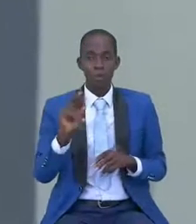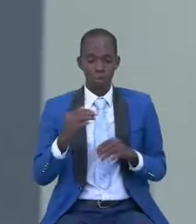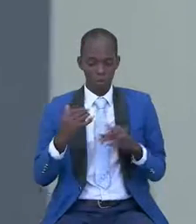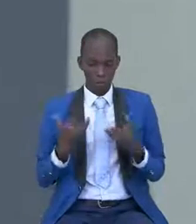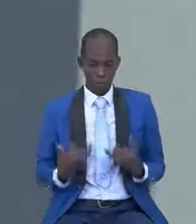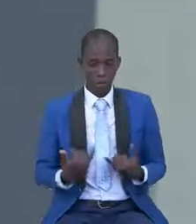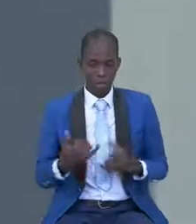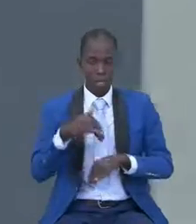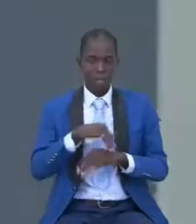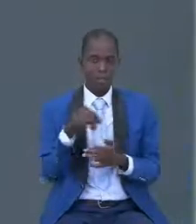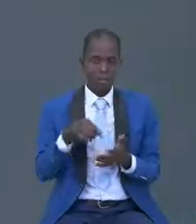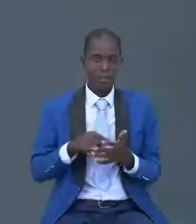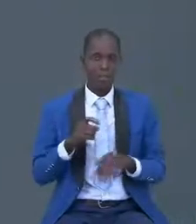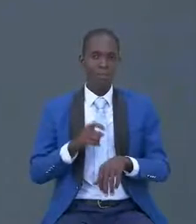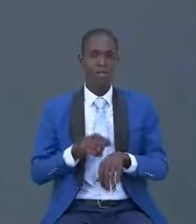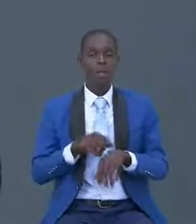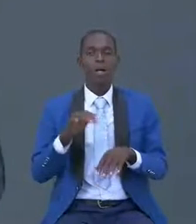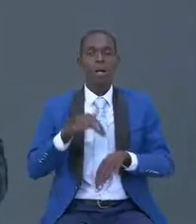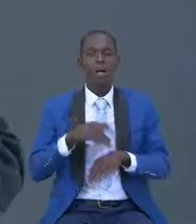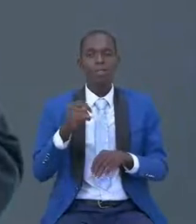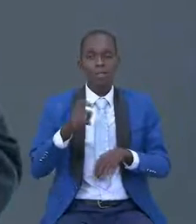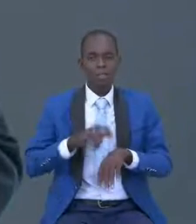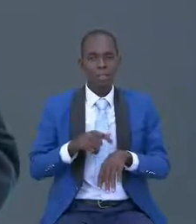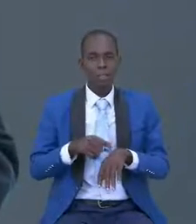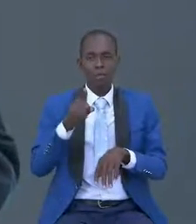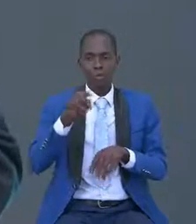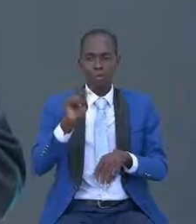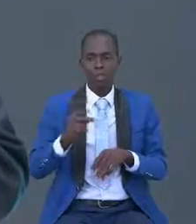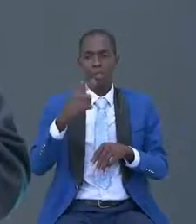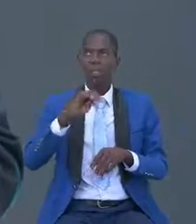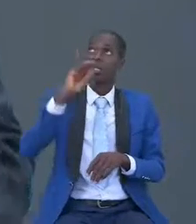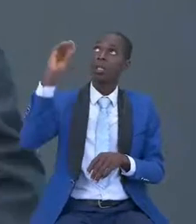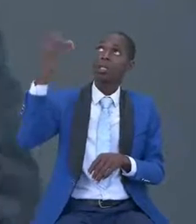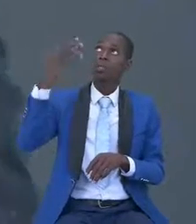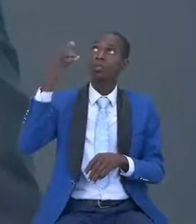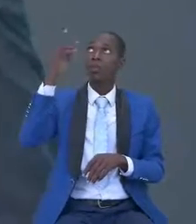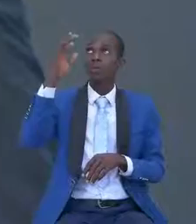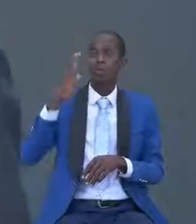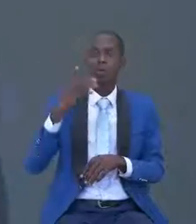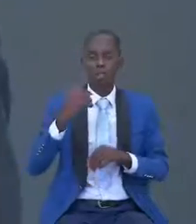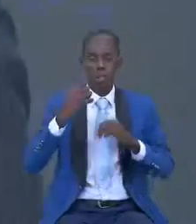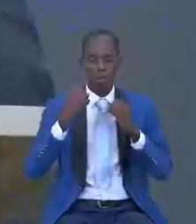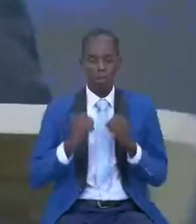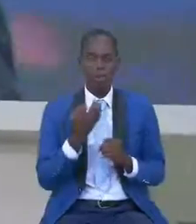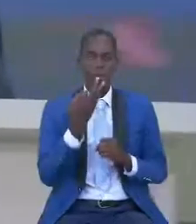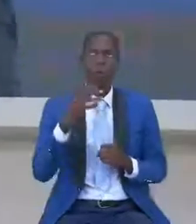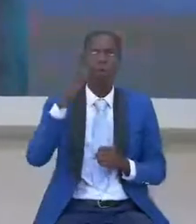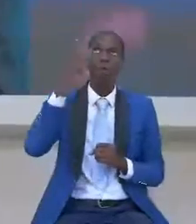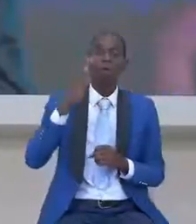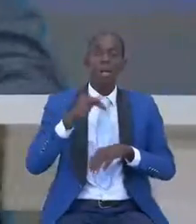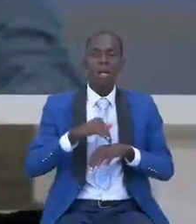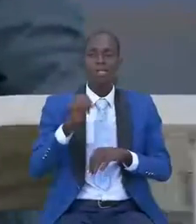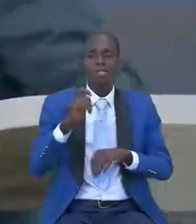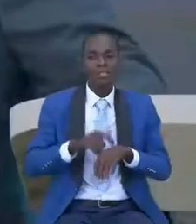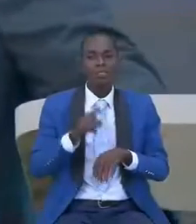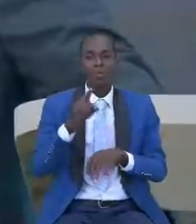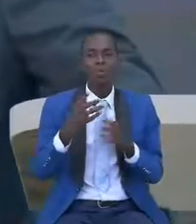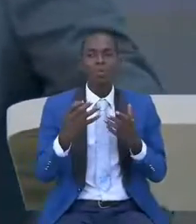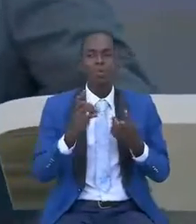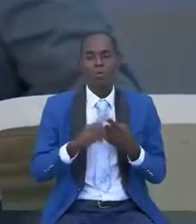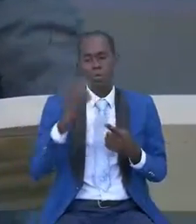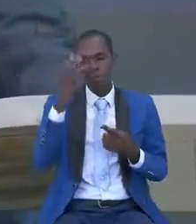même. Au moment où tu as besoin de la grâce de Dieu. Au moment où tu as besoin de la puissance de Dieu. Au moment où tu veux